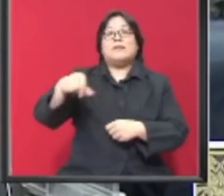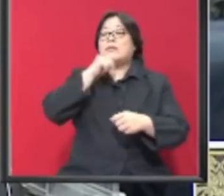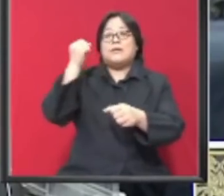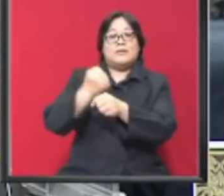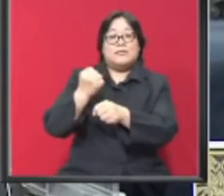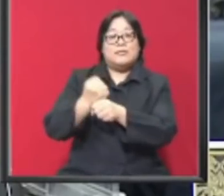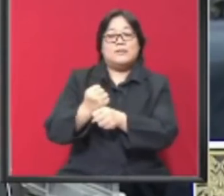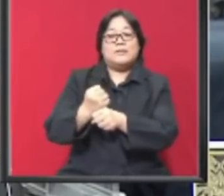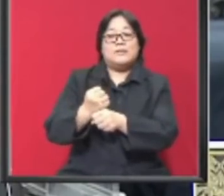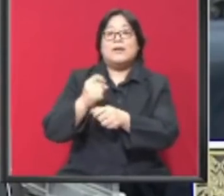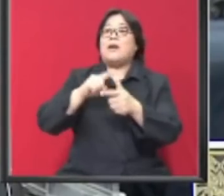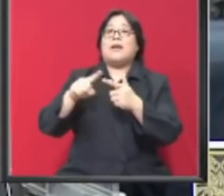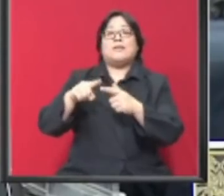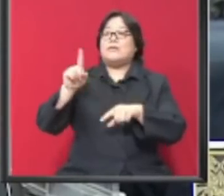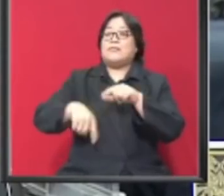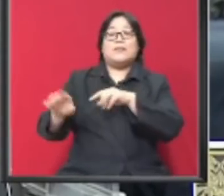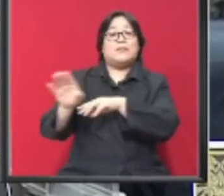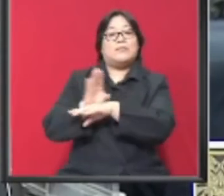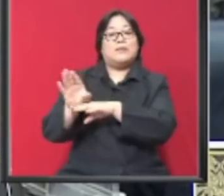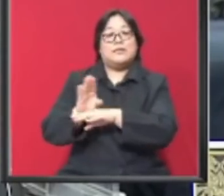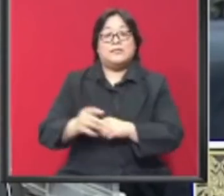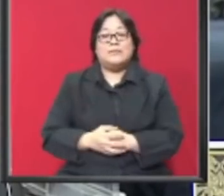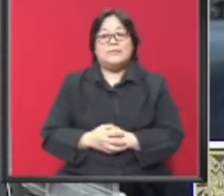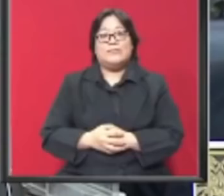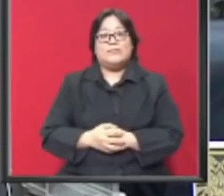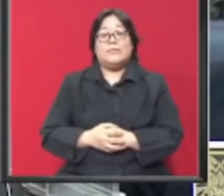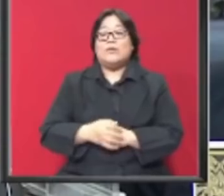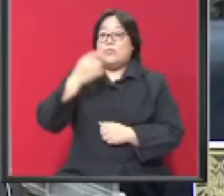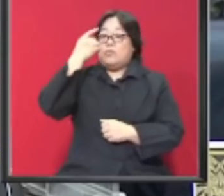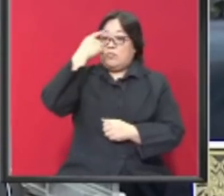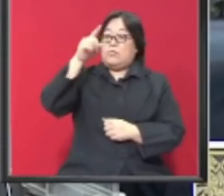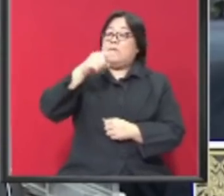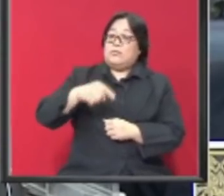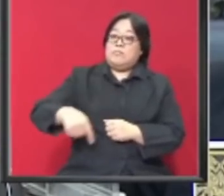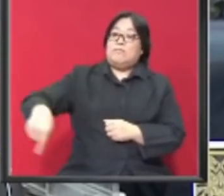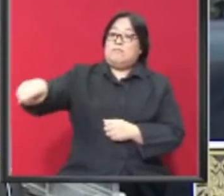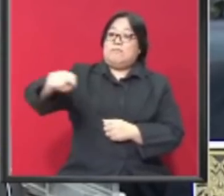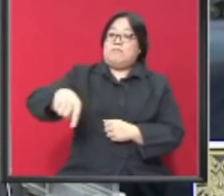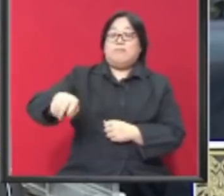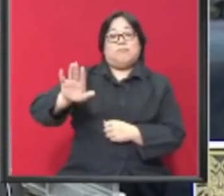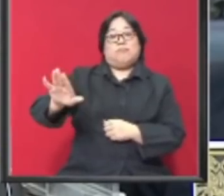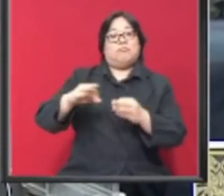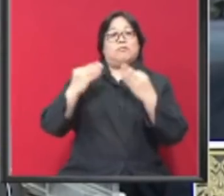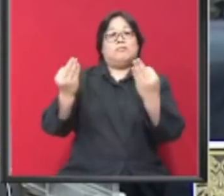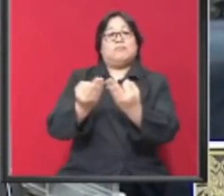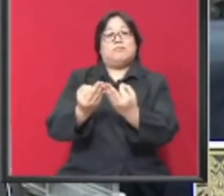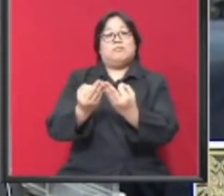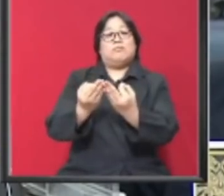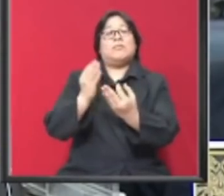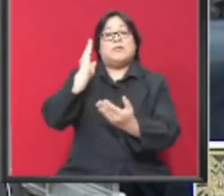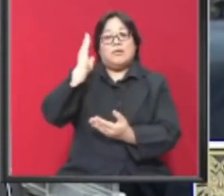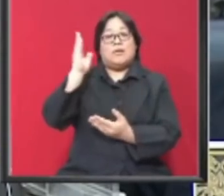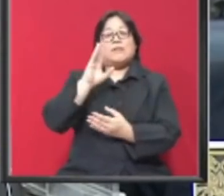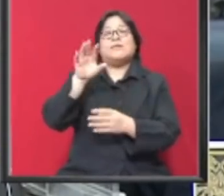bekerja atau Berniaga lagi dan bagi mereka keluarga mereka akan